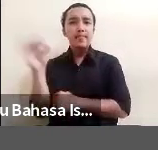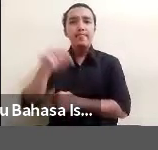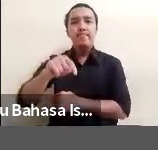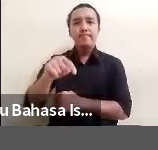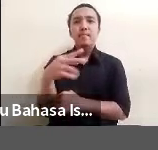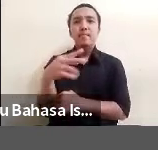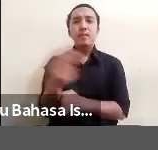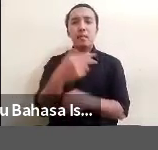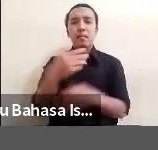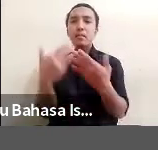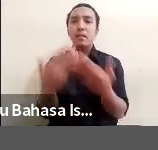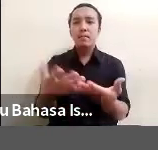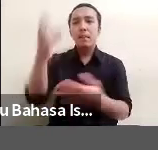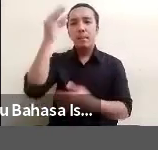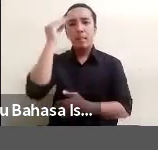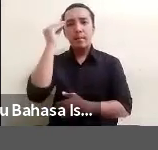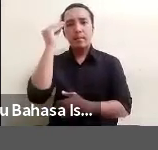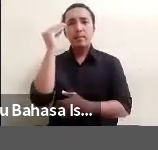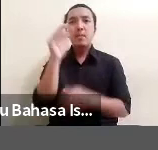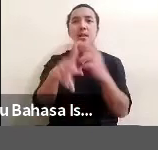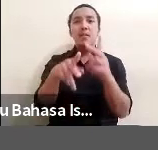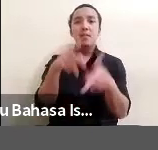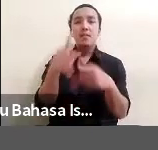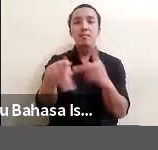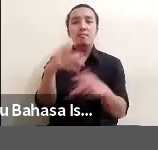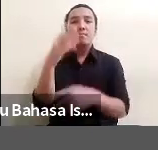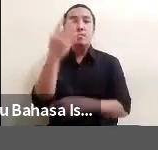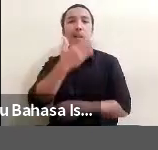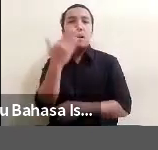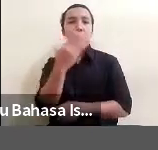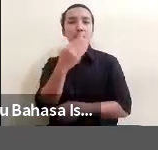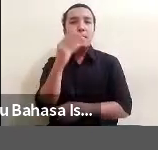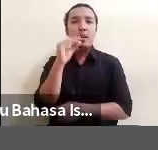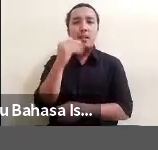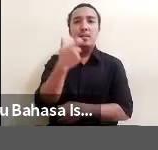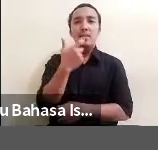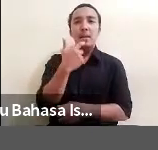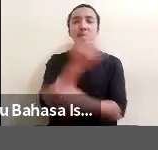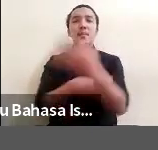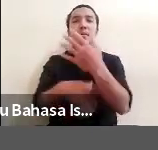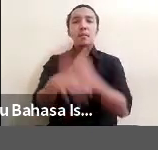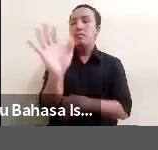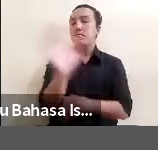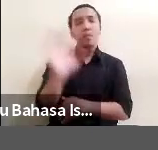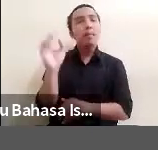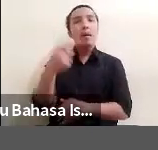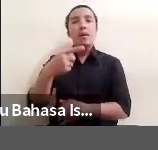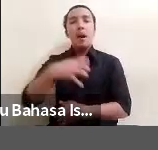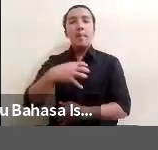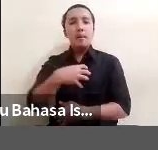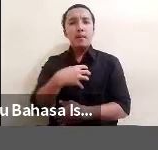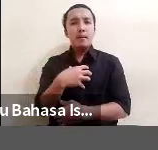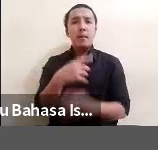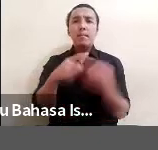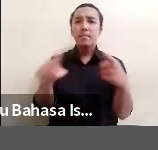bahwa bicara tentang disabilitas tidak pakai asumsi atau anggapan, tapi kita lebih ke bagaimana